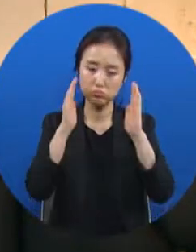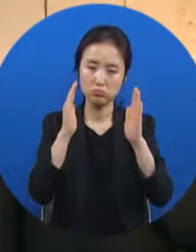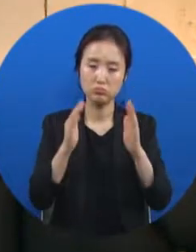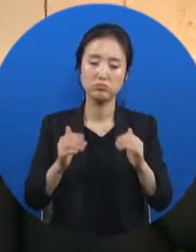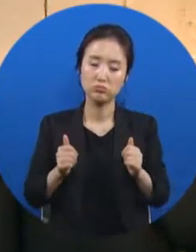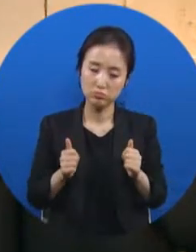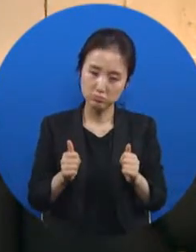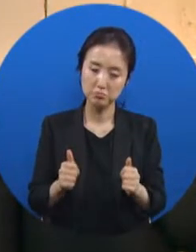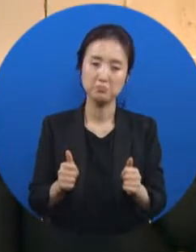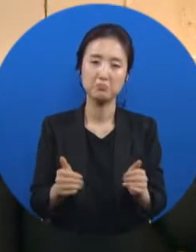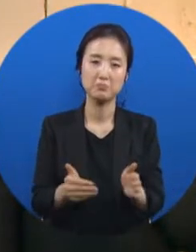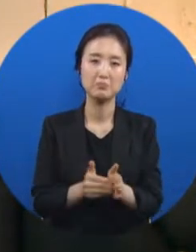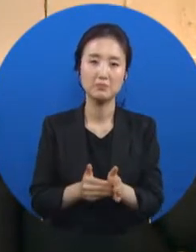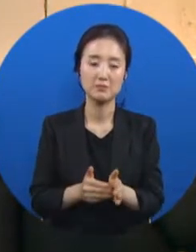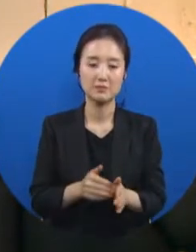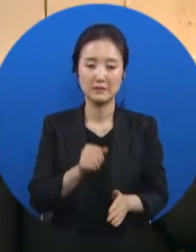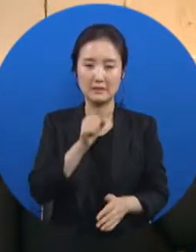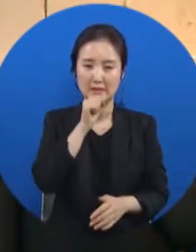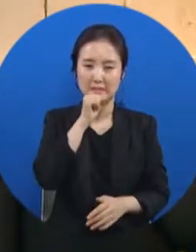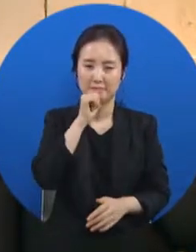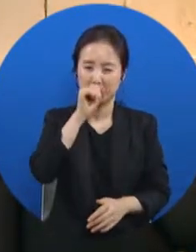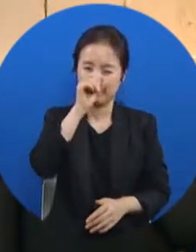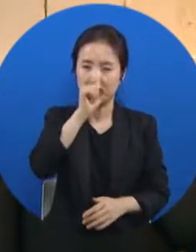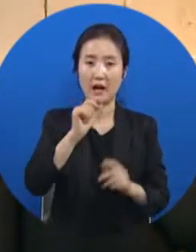상관없이. 근데